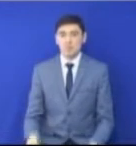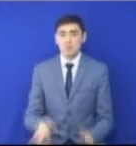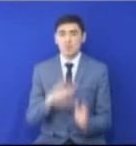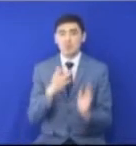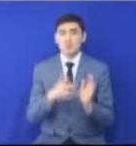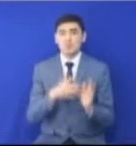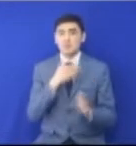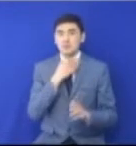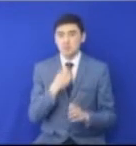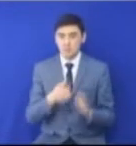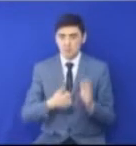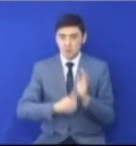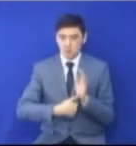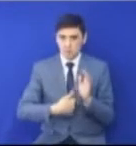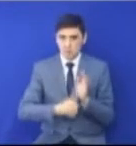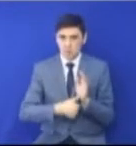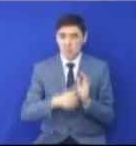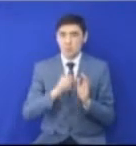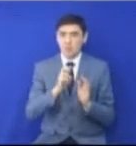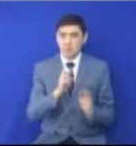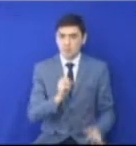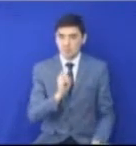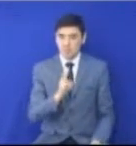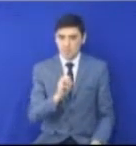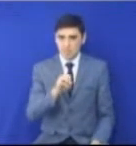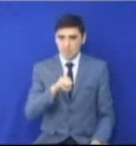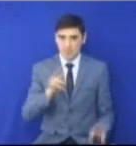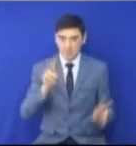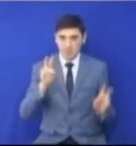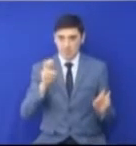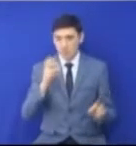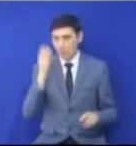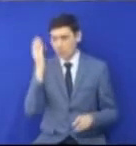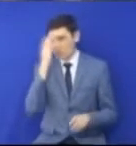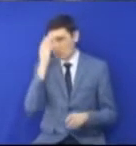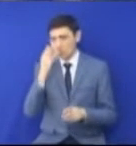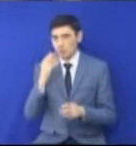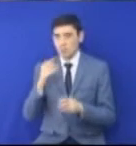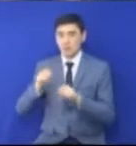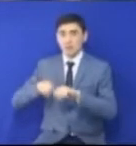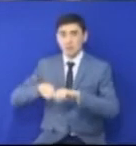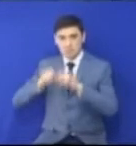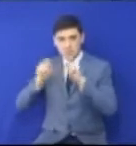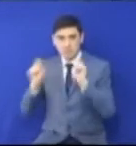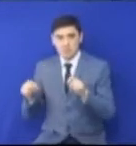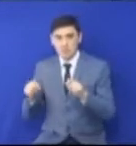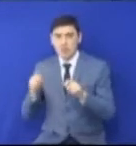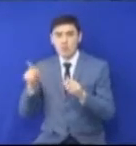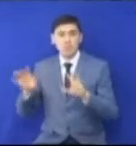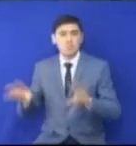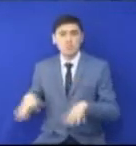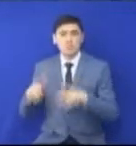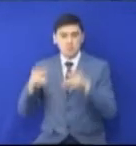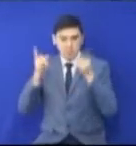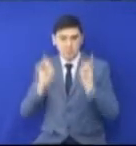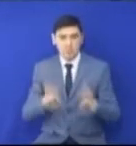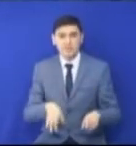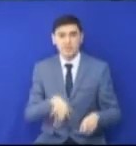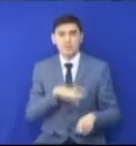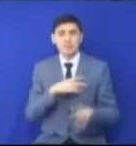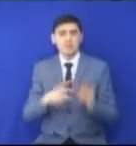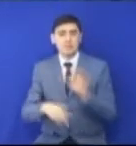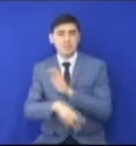Қаламызда 6-шы бекет көркем фильмінің таныстырылымы өтті. Фильм сценарийі шынайы оқиғаға негізделген. Туындыда ұлттық ұланның жауынгері